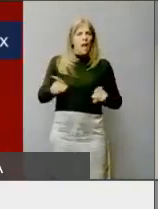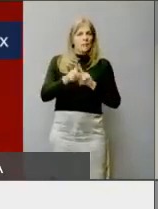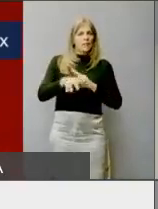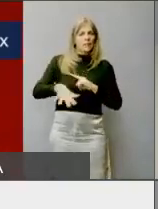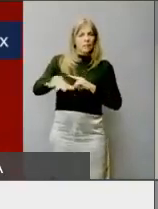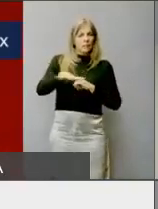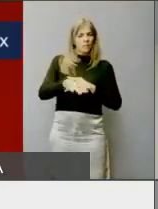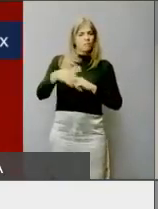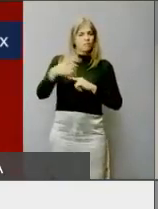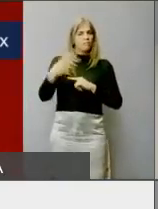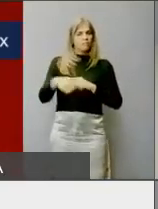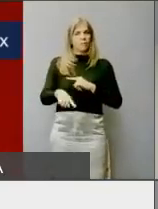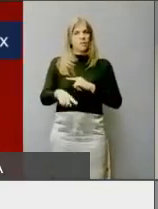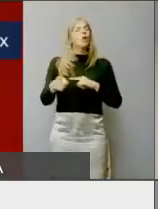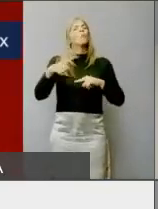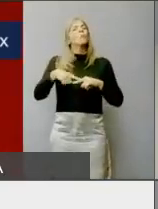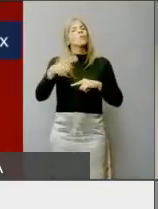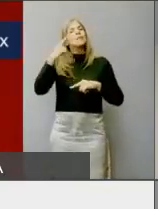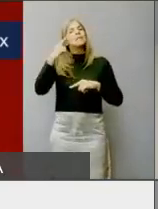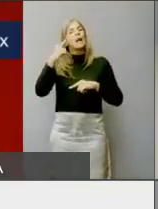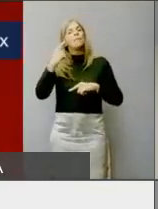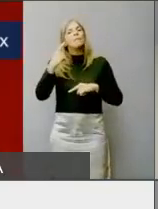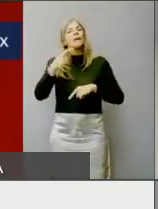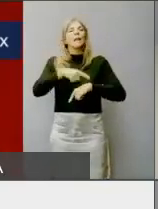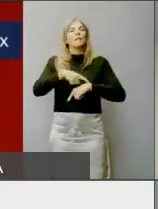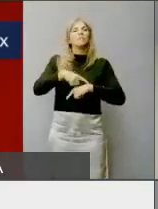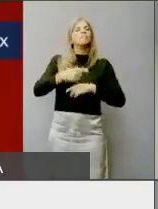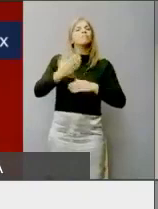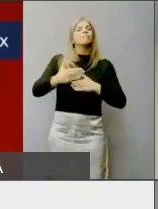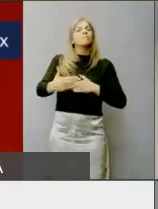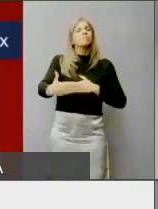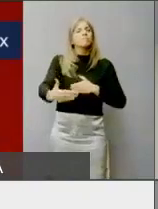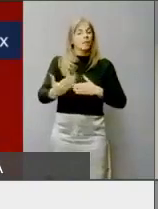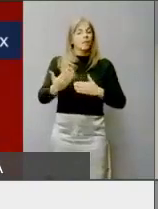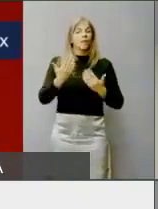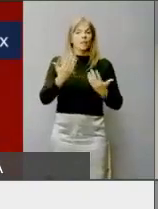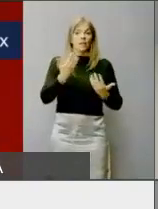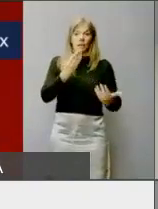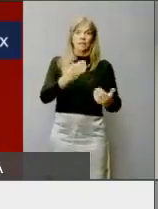e le tempistiche di attuazione grazie